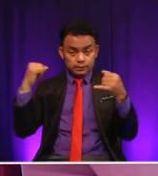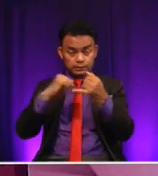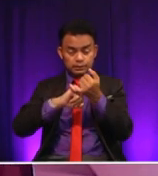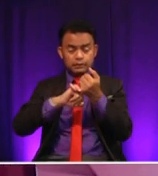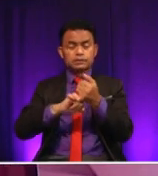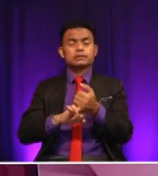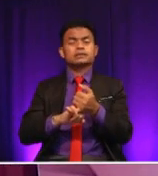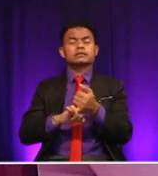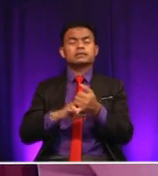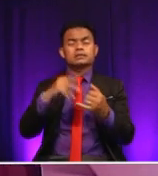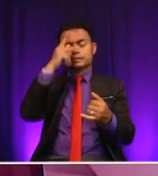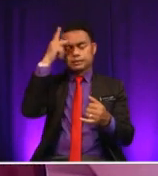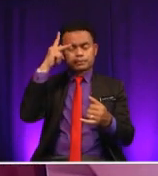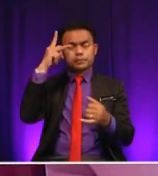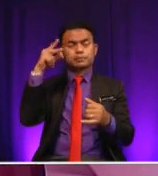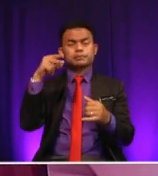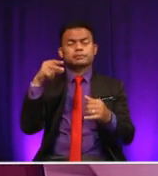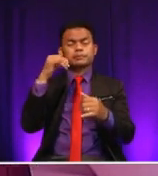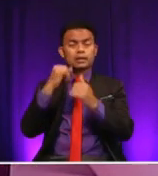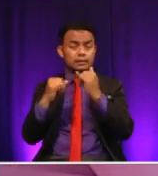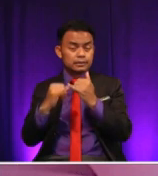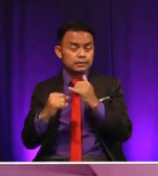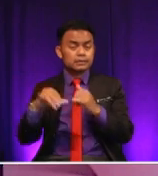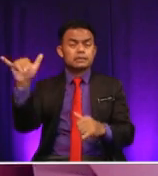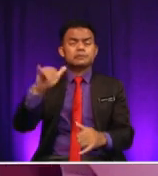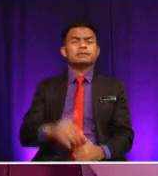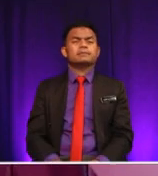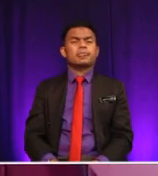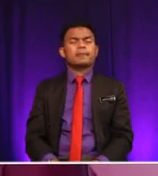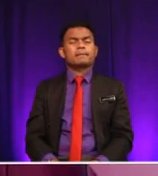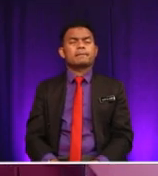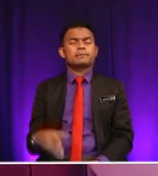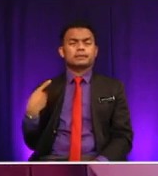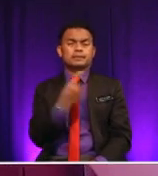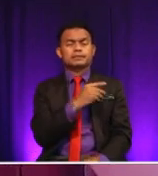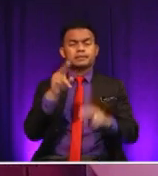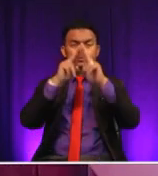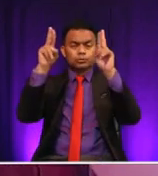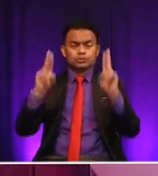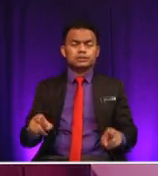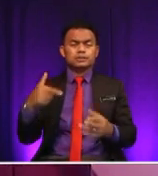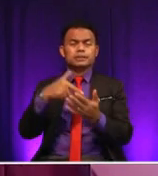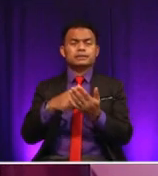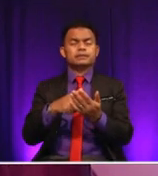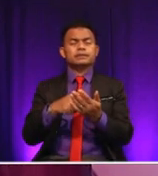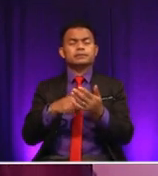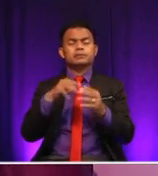sama itu soalan yang pertama Oke Kita uji lagi murid-murid kita hari ini